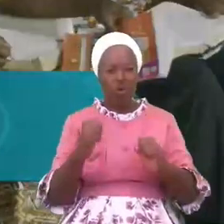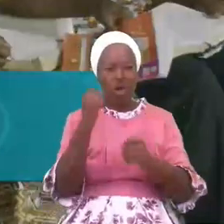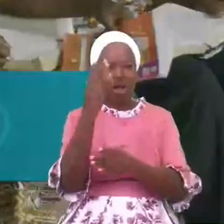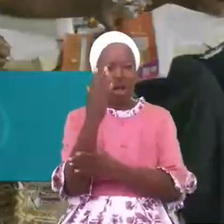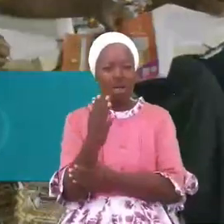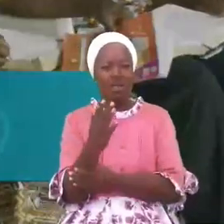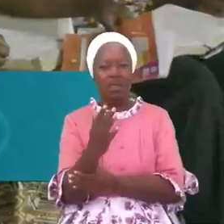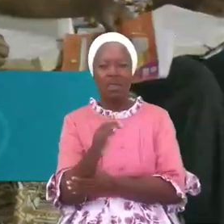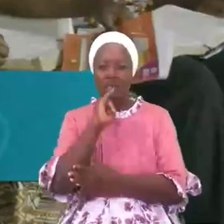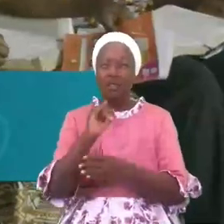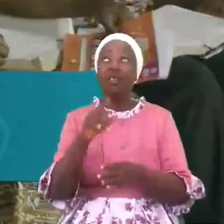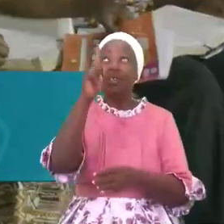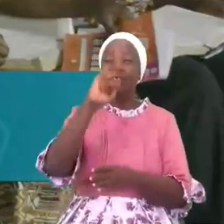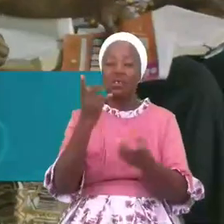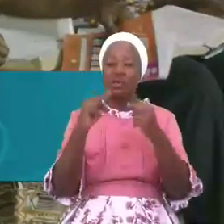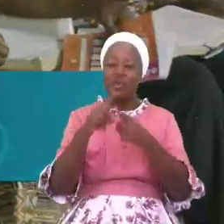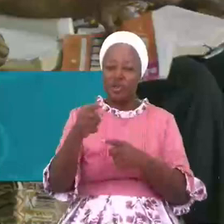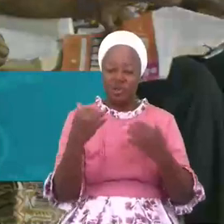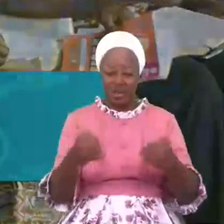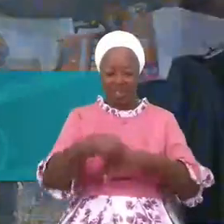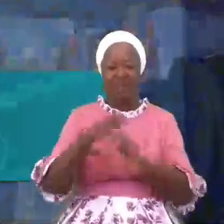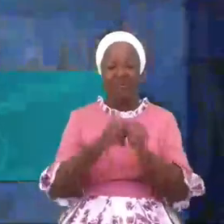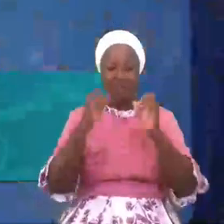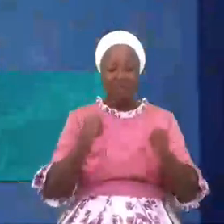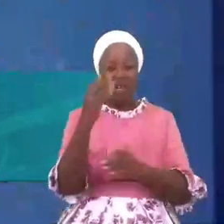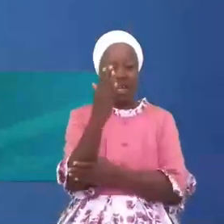de son bras. Il viendra vers toi avec un bras puissant.